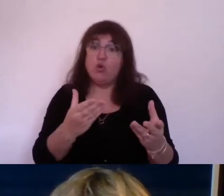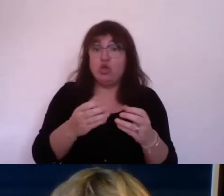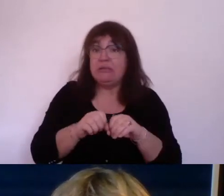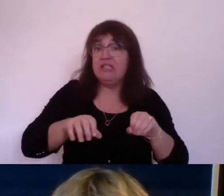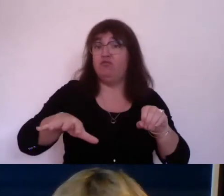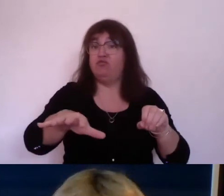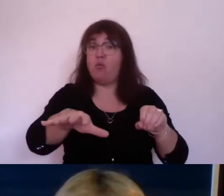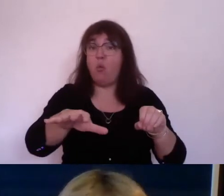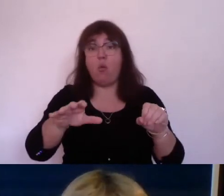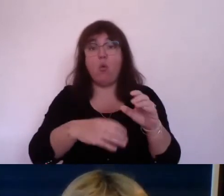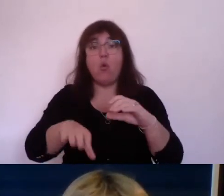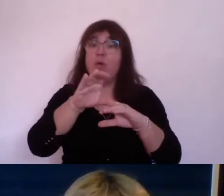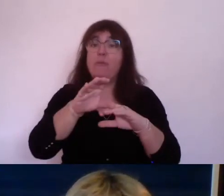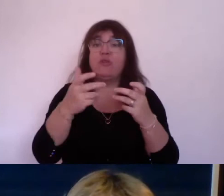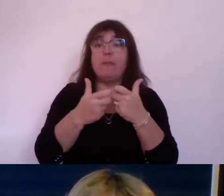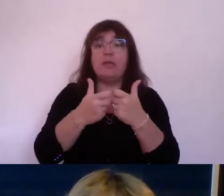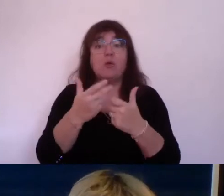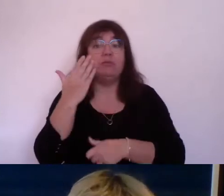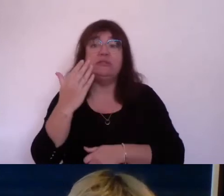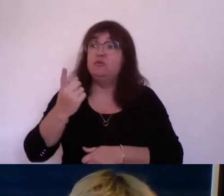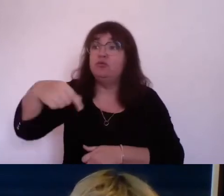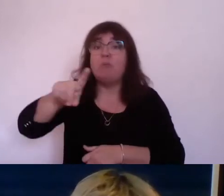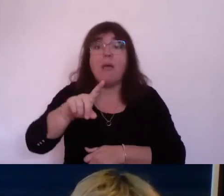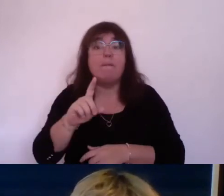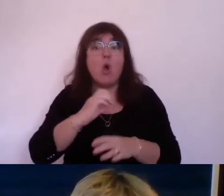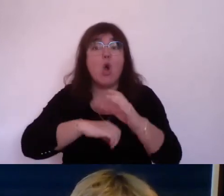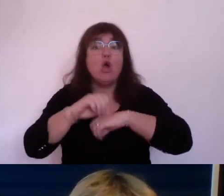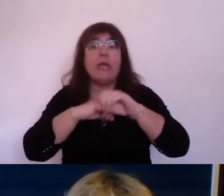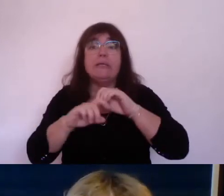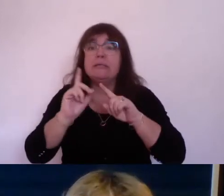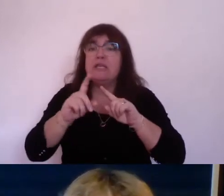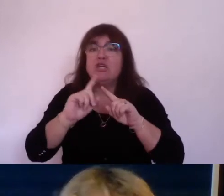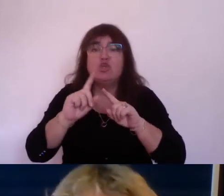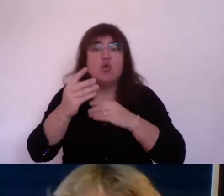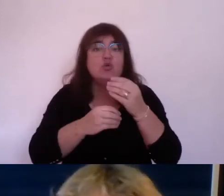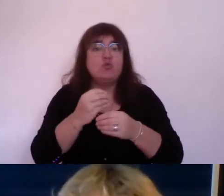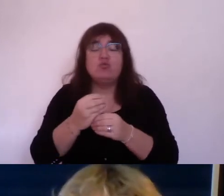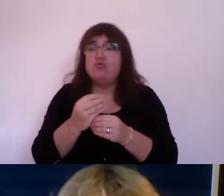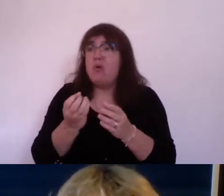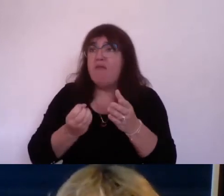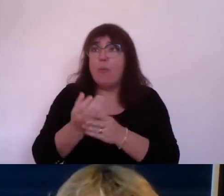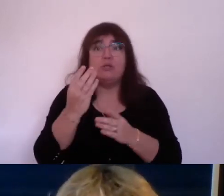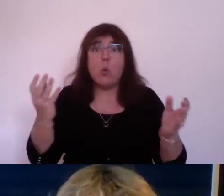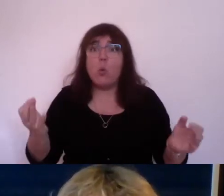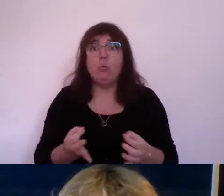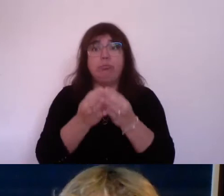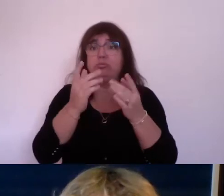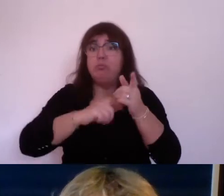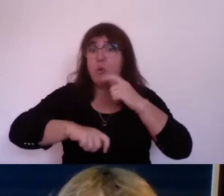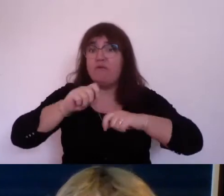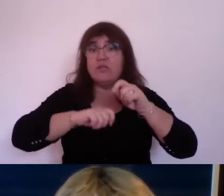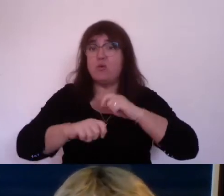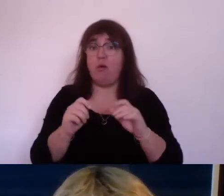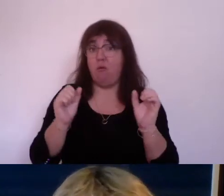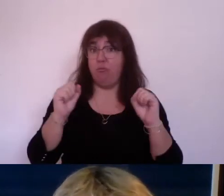exemple, si vous faites une opération, si vous voulez élargir, entre guillemets, la visibilité de votre action, Delta 7 peut, sur son canal, en